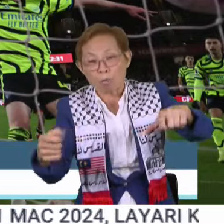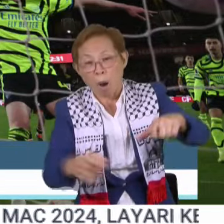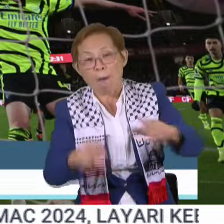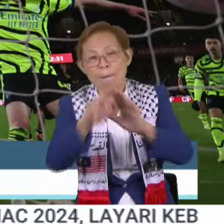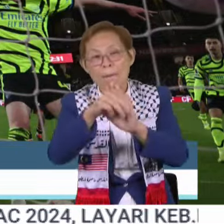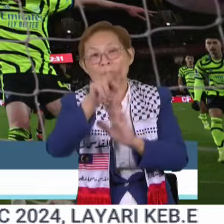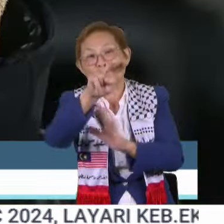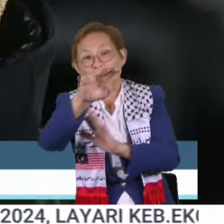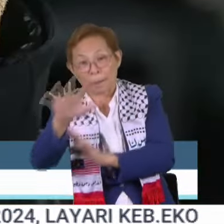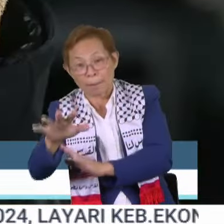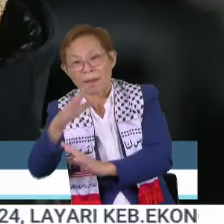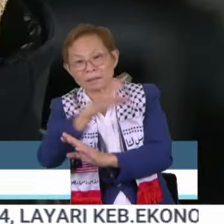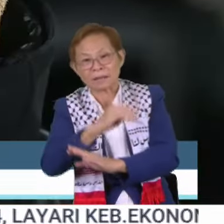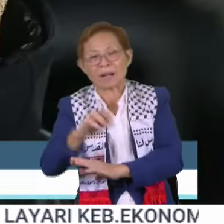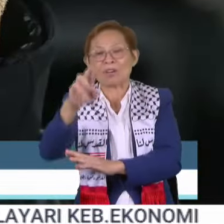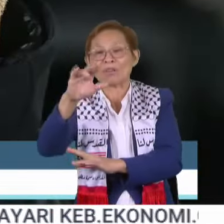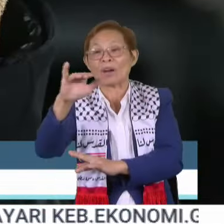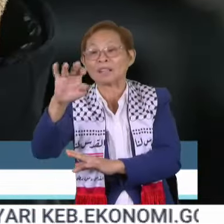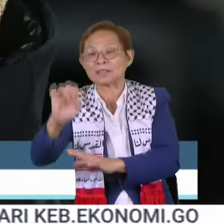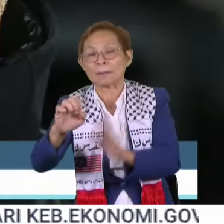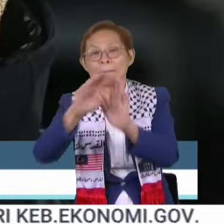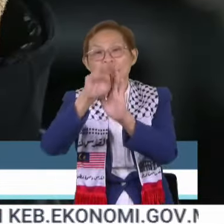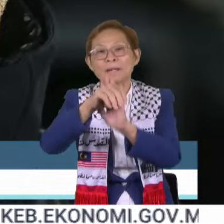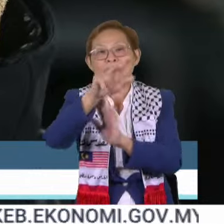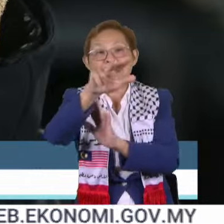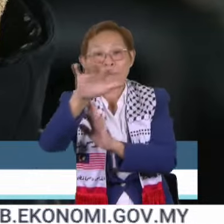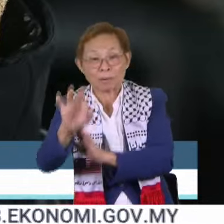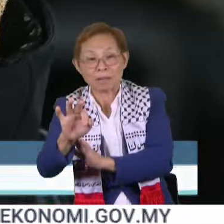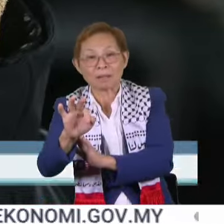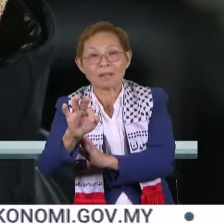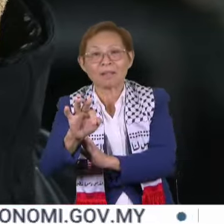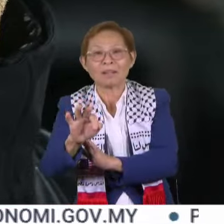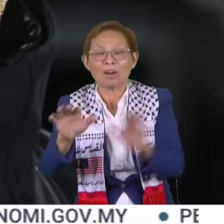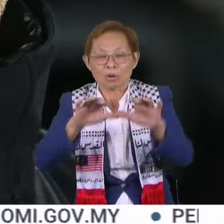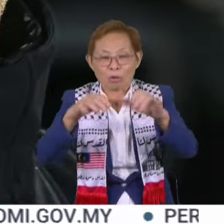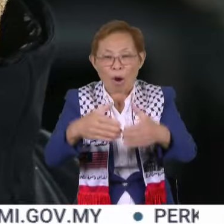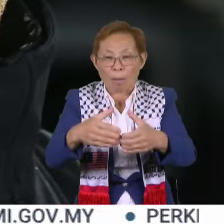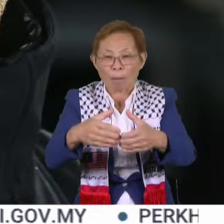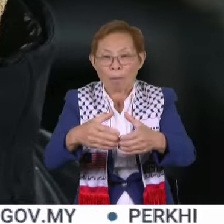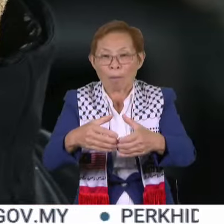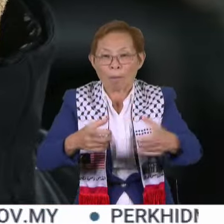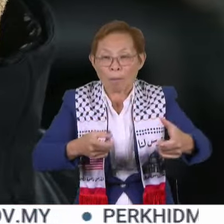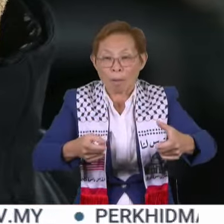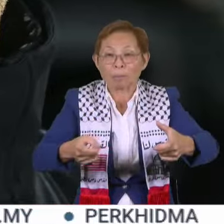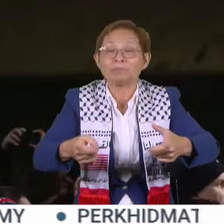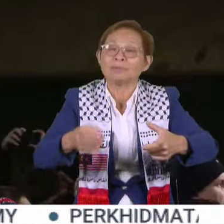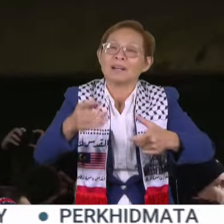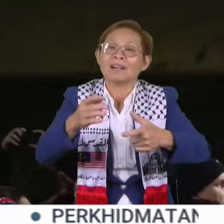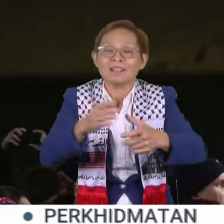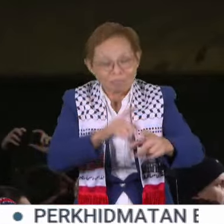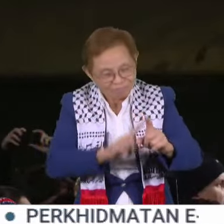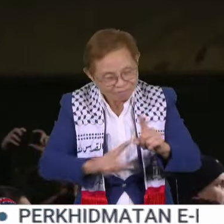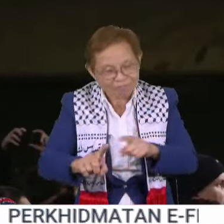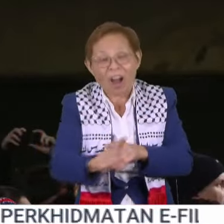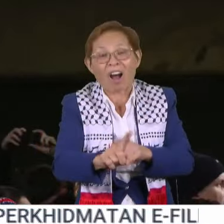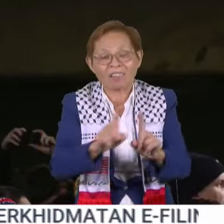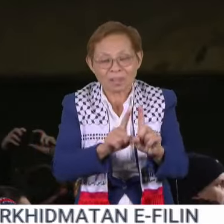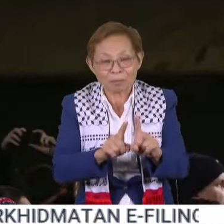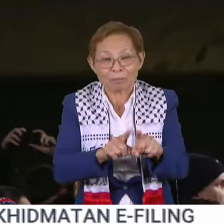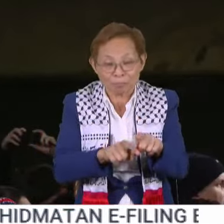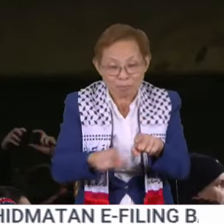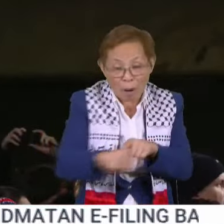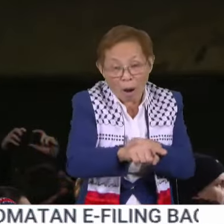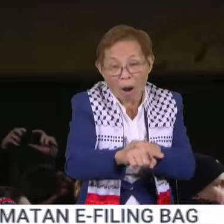minit ke-25 dan Rice pada minit ke-39 meletakkan skuad kendalian Arteta selesa di hadapan dengan